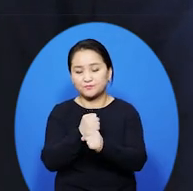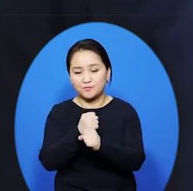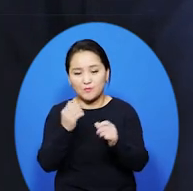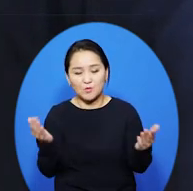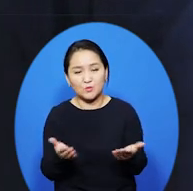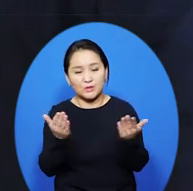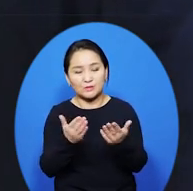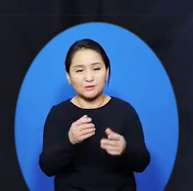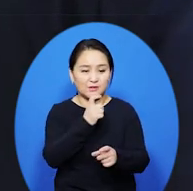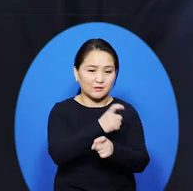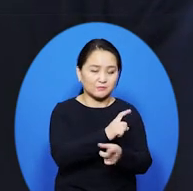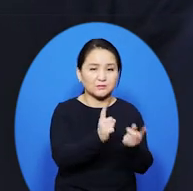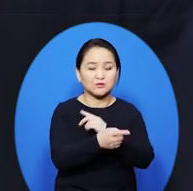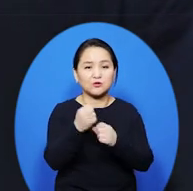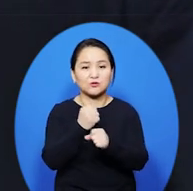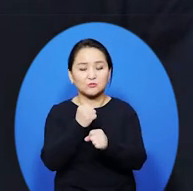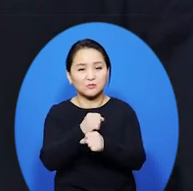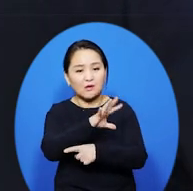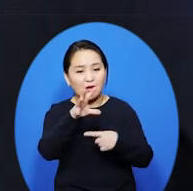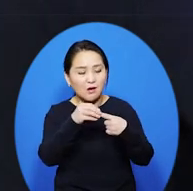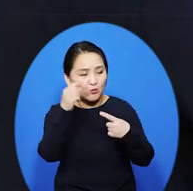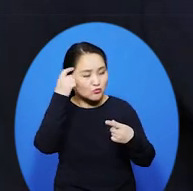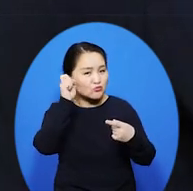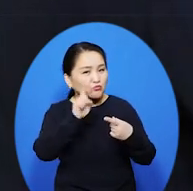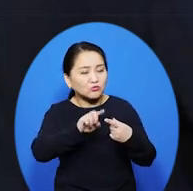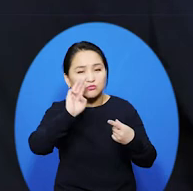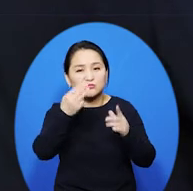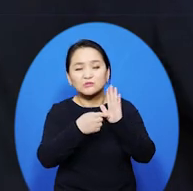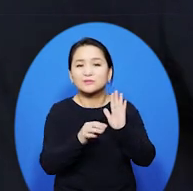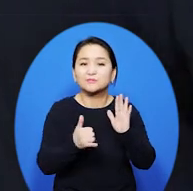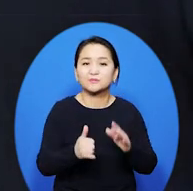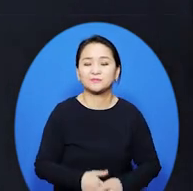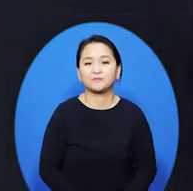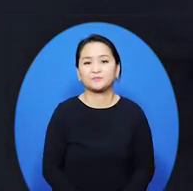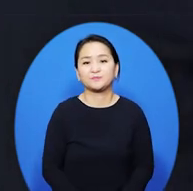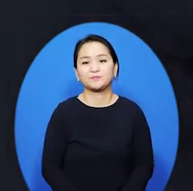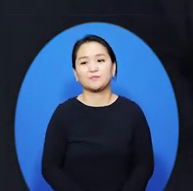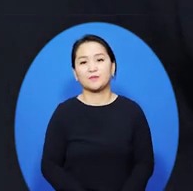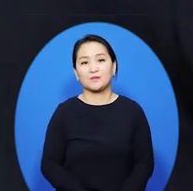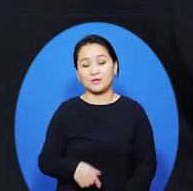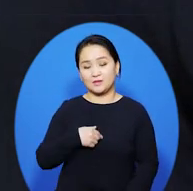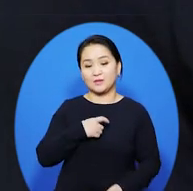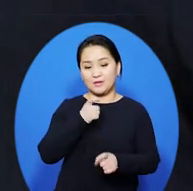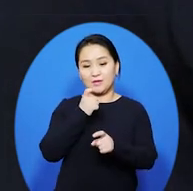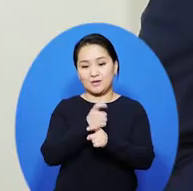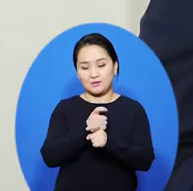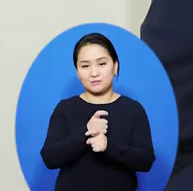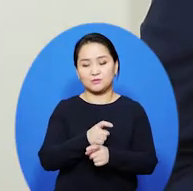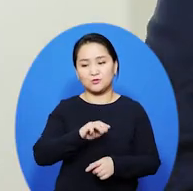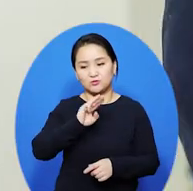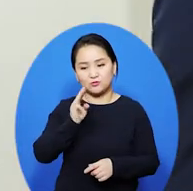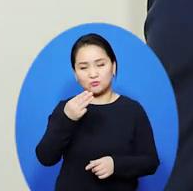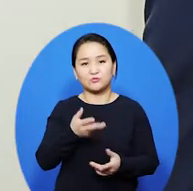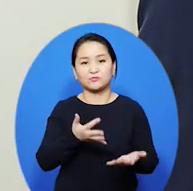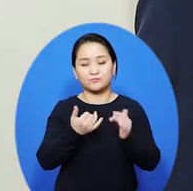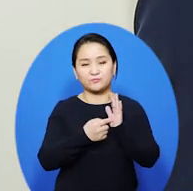хөдөлмөрт урайлах, халамжаас хөдөлмөрт агуулга зорилго хэрхэн хэрэгжиж биелж байна. За энэ дээр бас нэг халамжийнхаа төвчэн